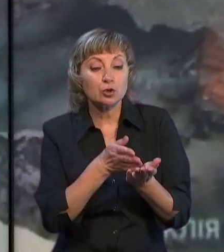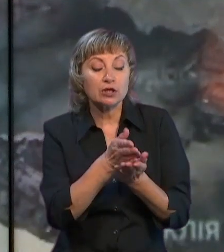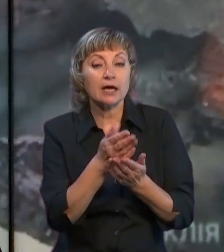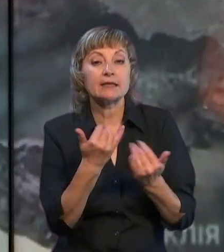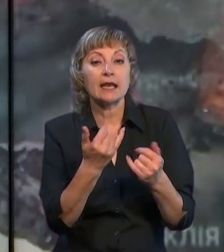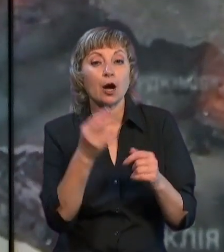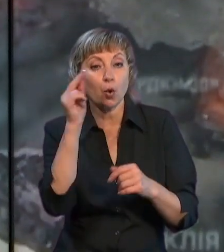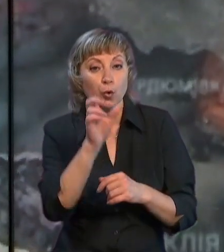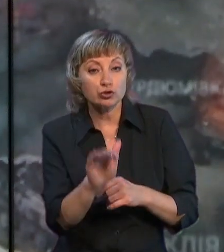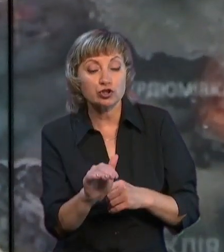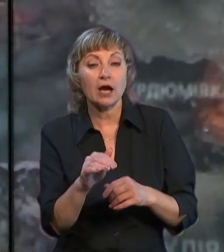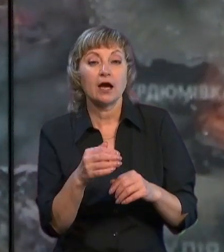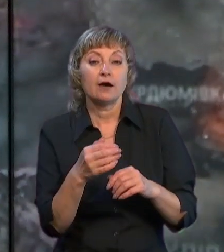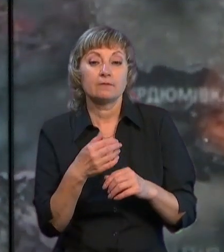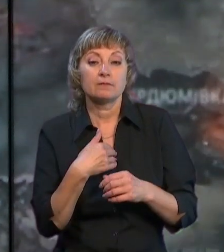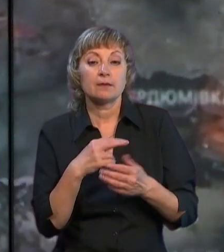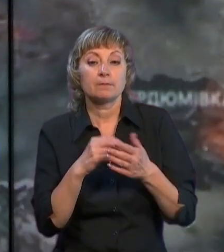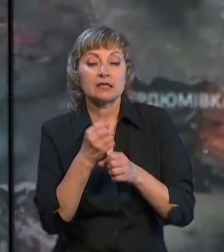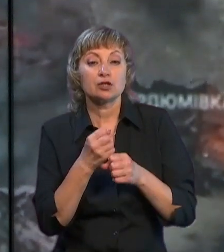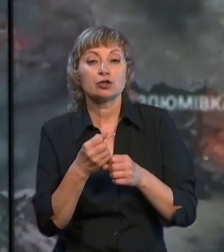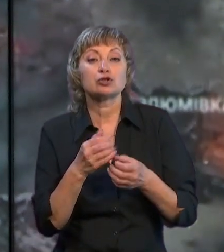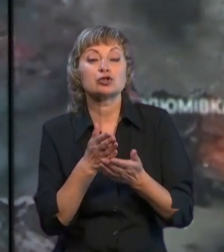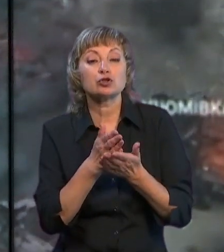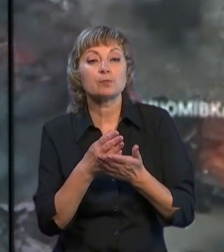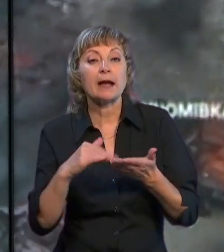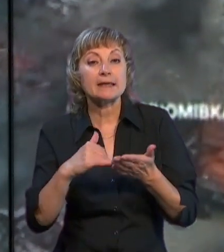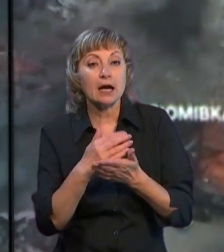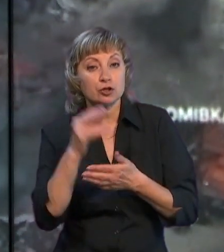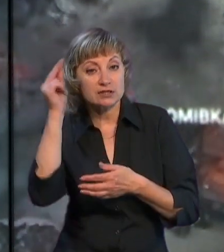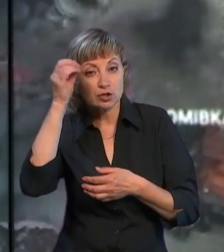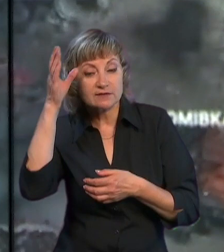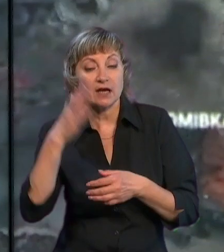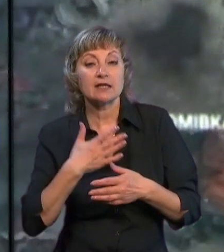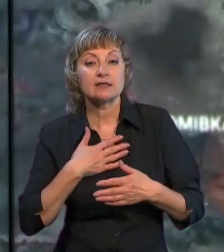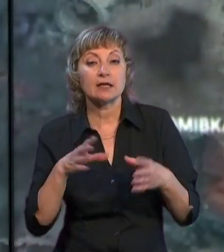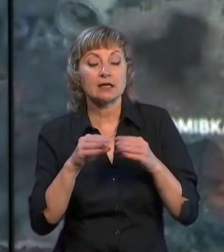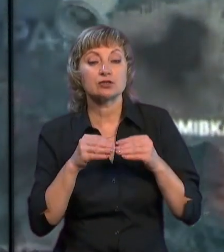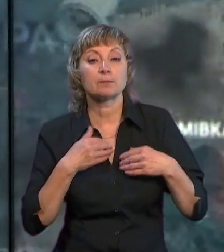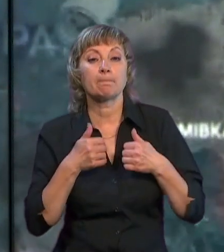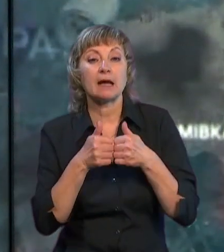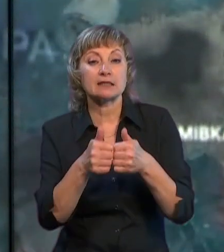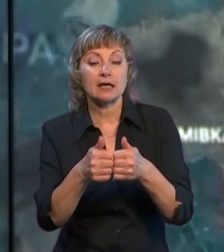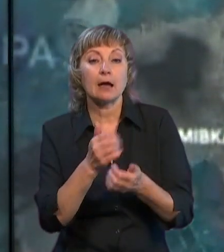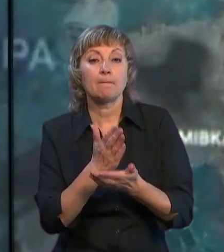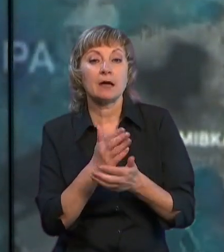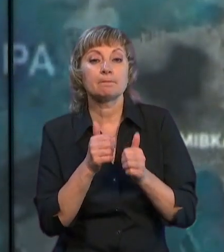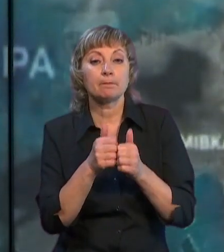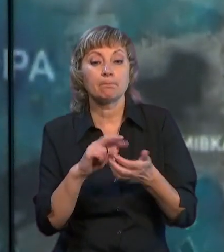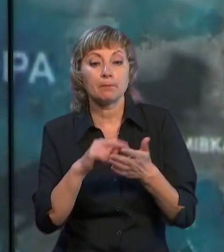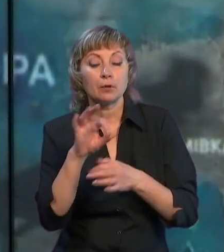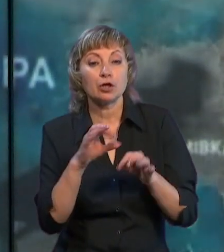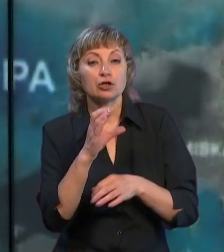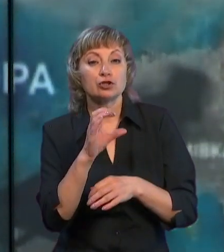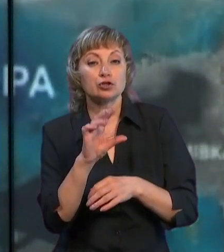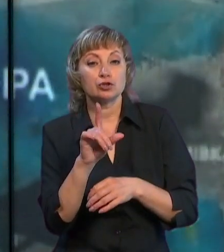І ми зараз над цим працюємо, безпосередньо Державна служба якості освіти. Ми разом з нашими партнерами маємо, з партнерами із проєкту SEARCH,